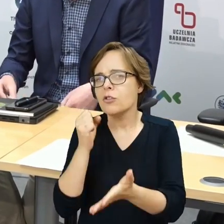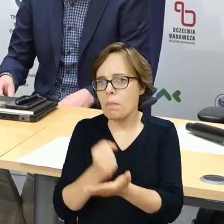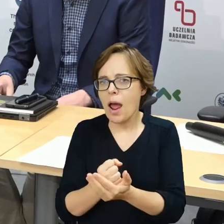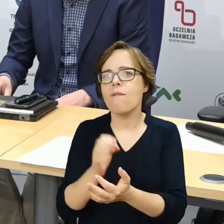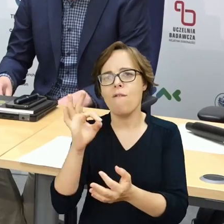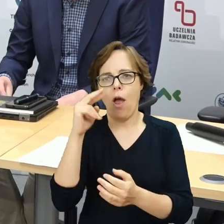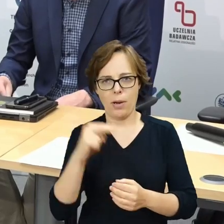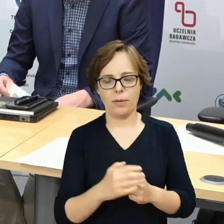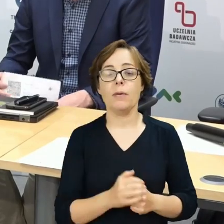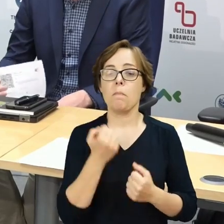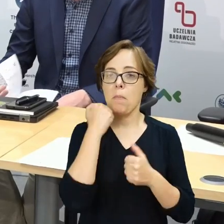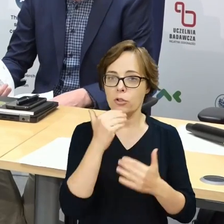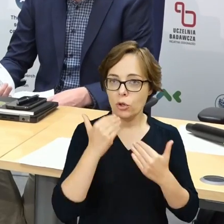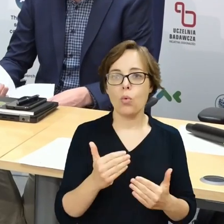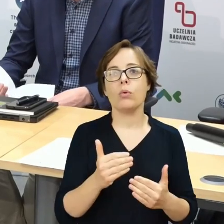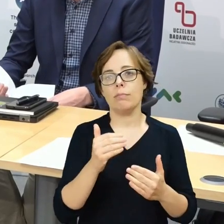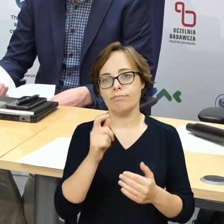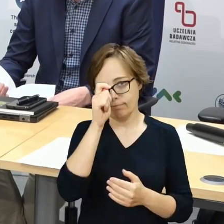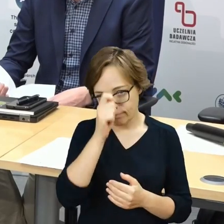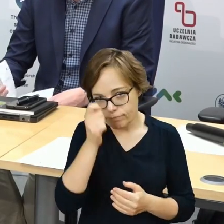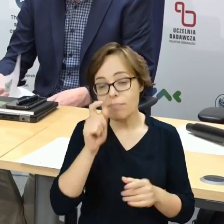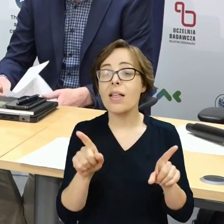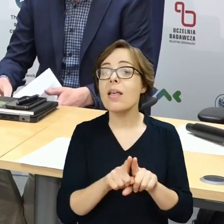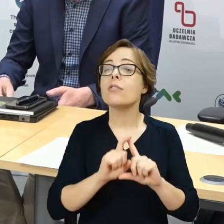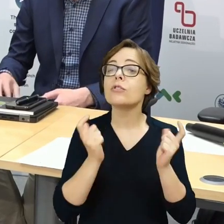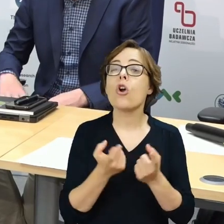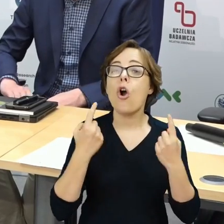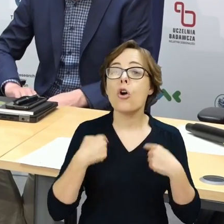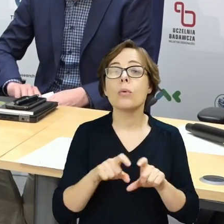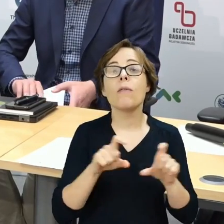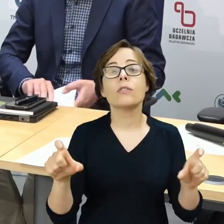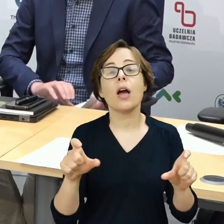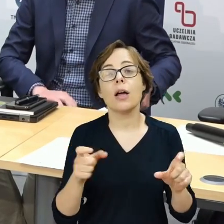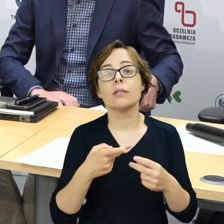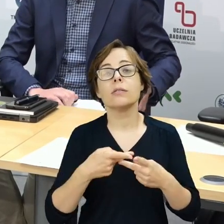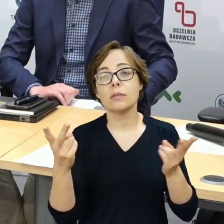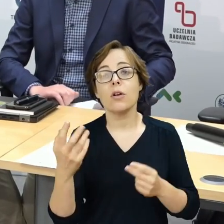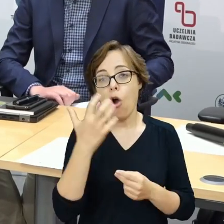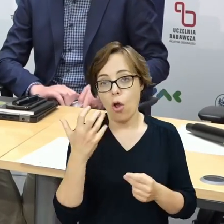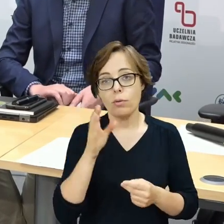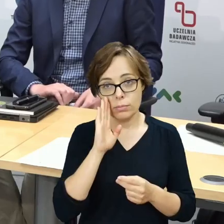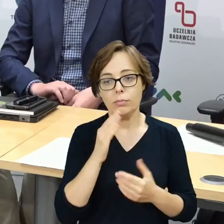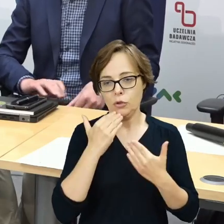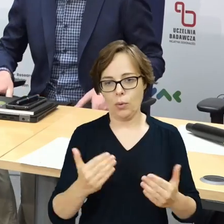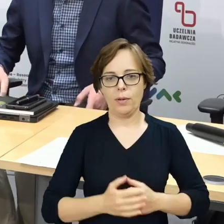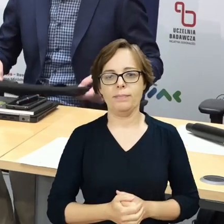dla Was i także dla tych, którzy wytrwali w trakcie transmisji w sieci. Dziękuję bardzo.